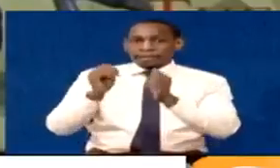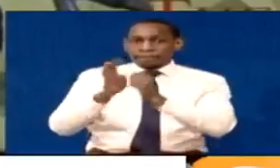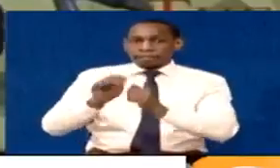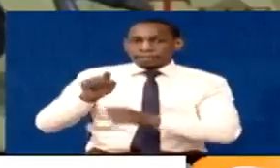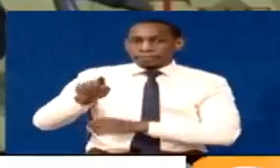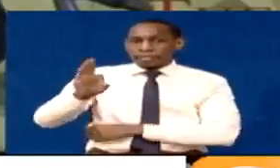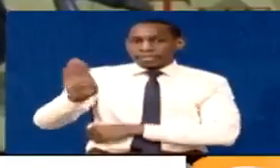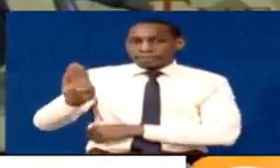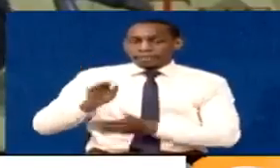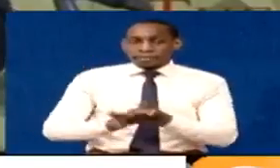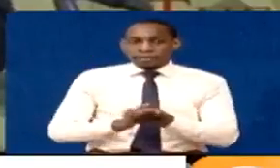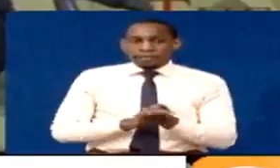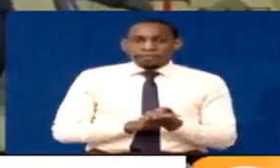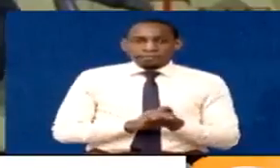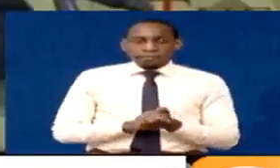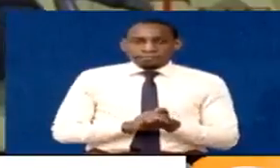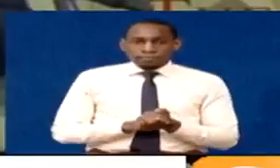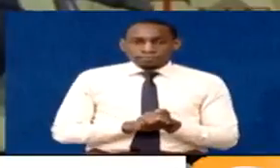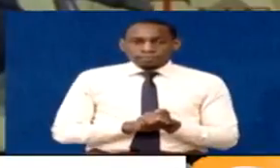billion in the financial